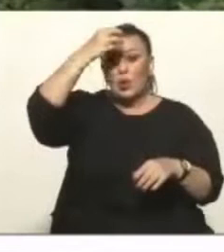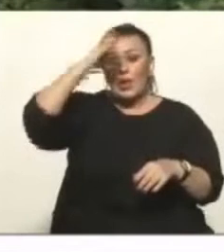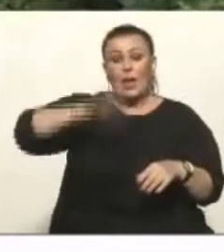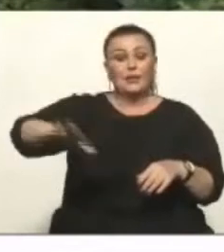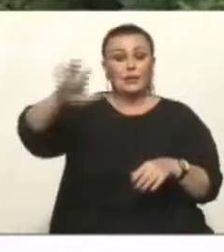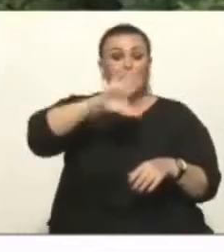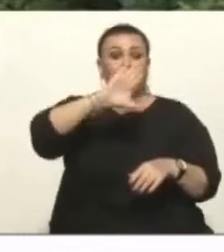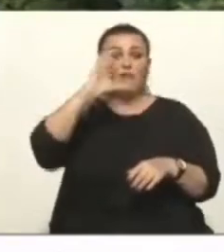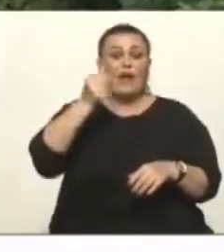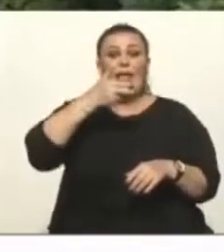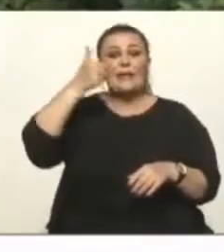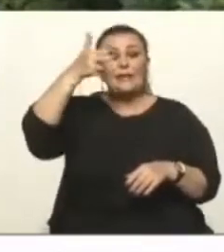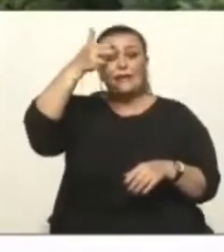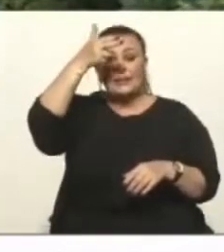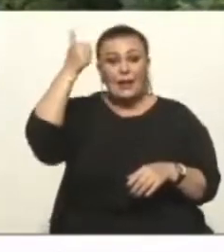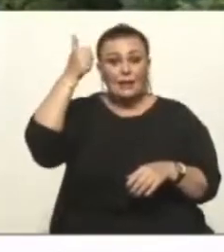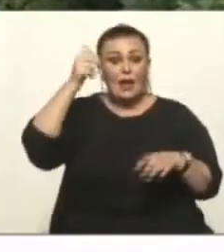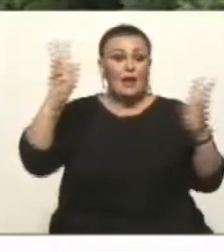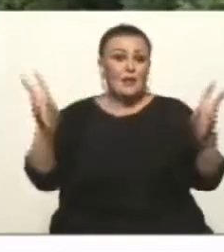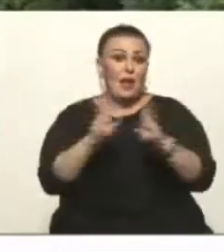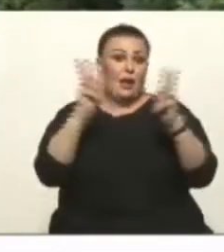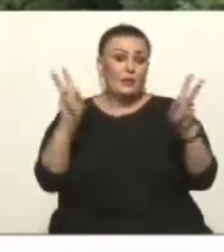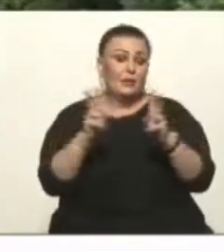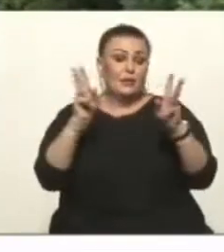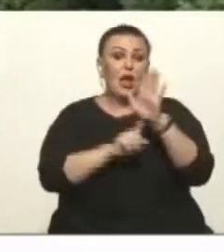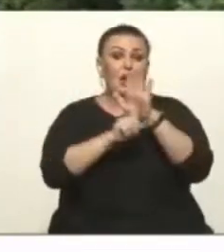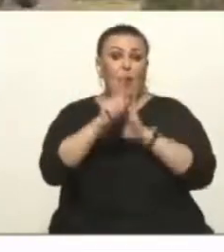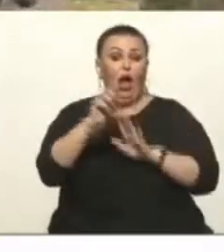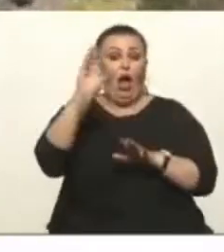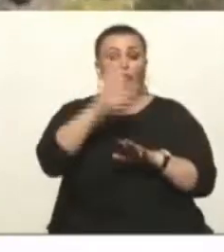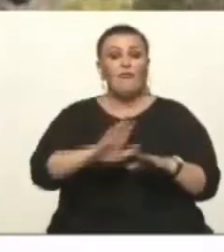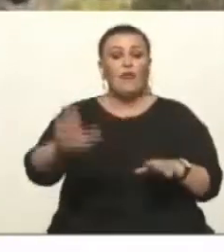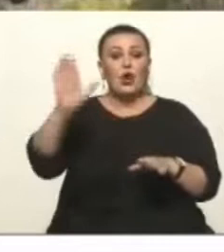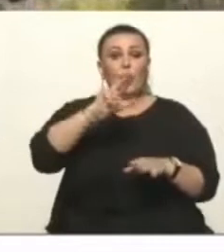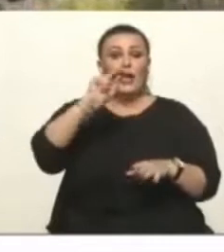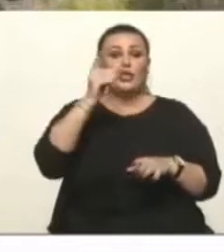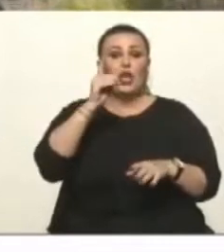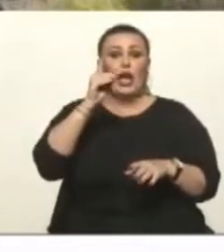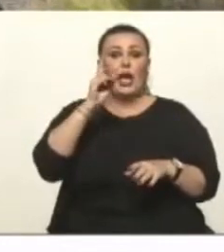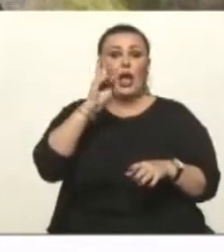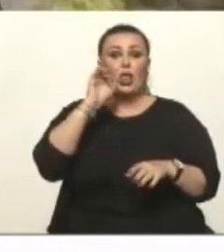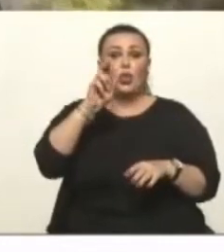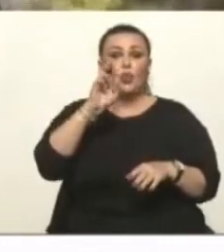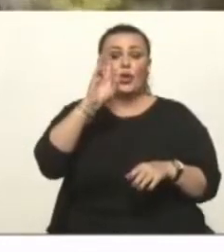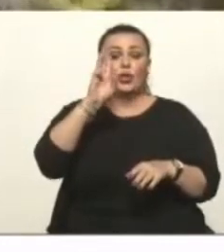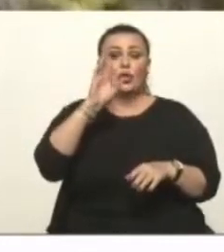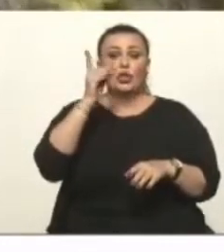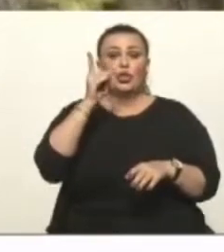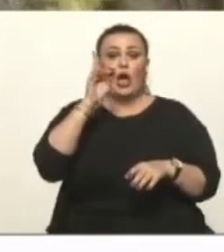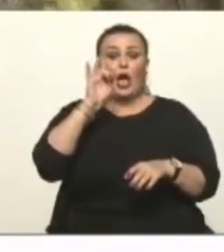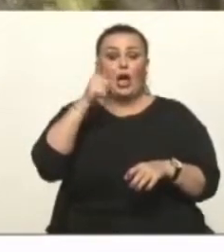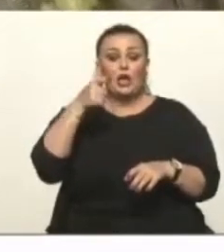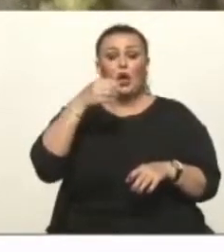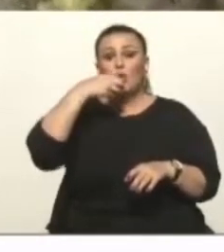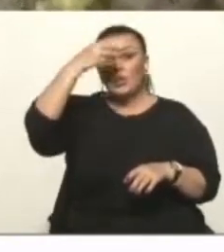və İtaliyada yanğınlar baş verib, Avropanın cənub-şərqini cənginə aldı. Yanğınlar